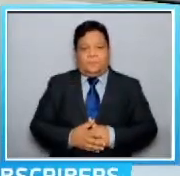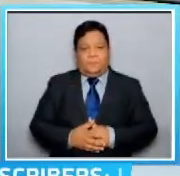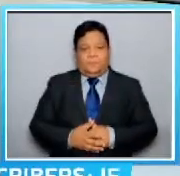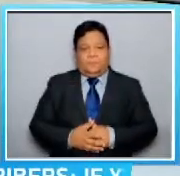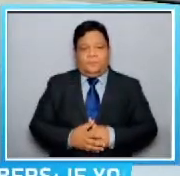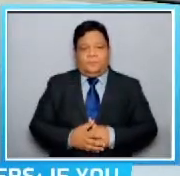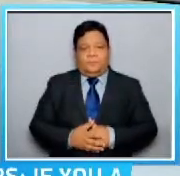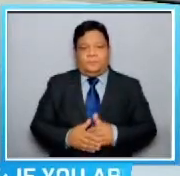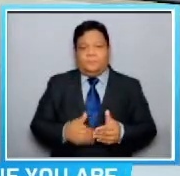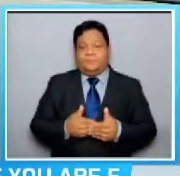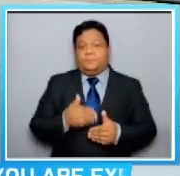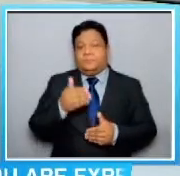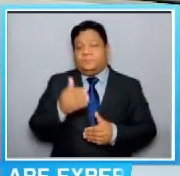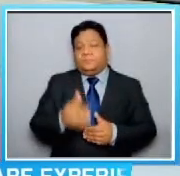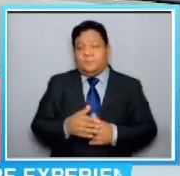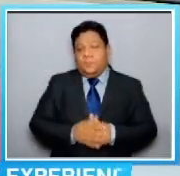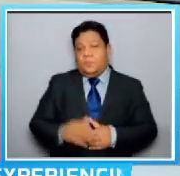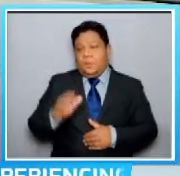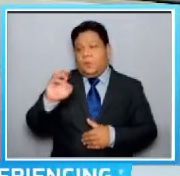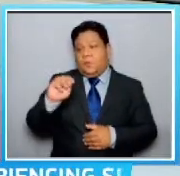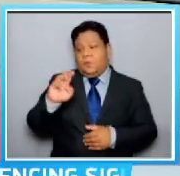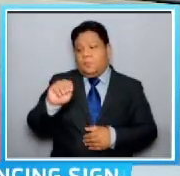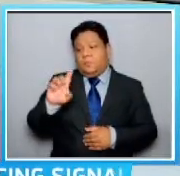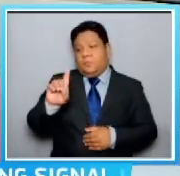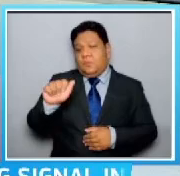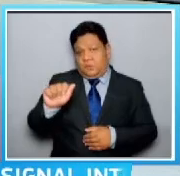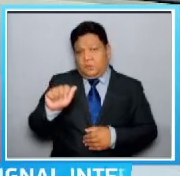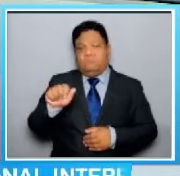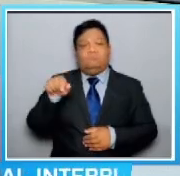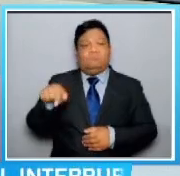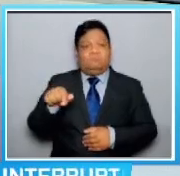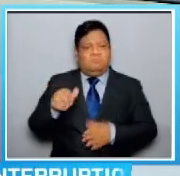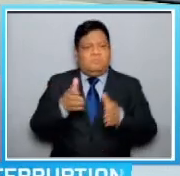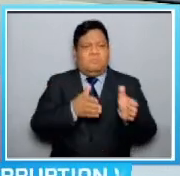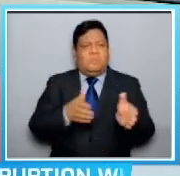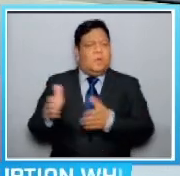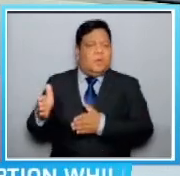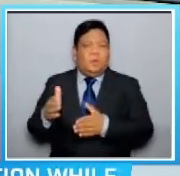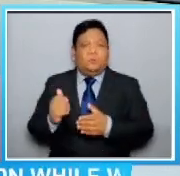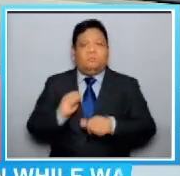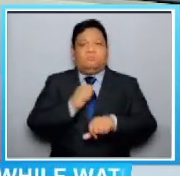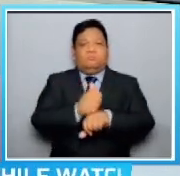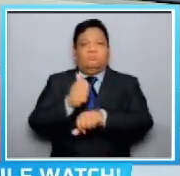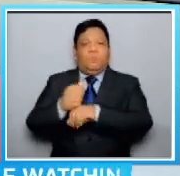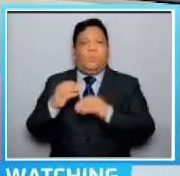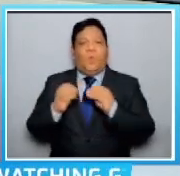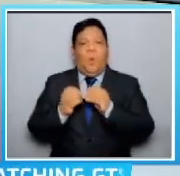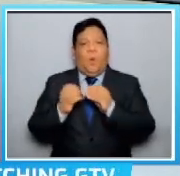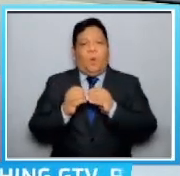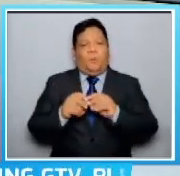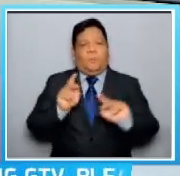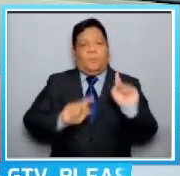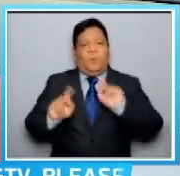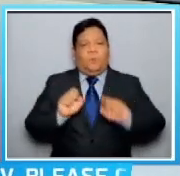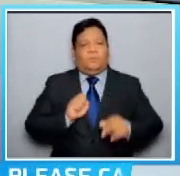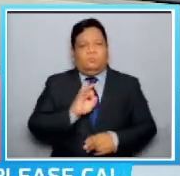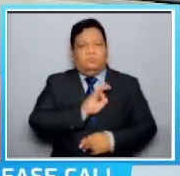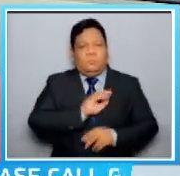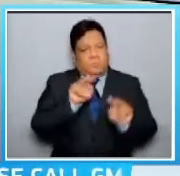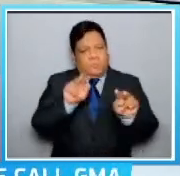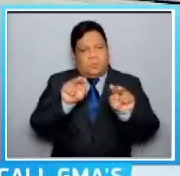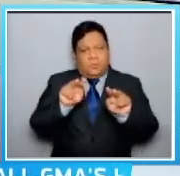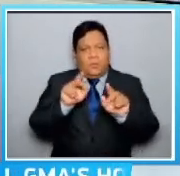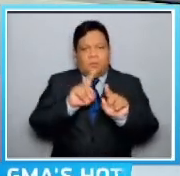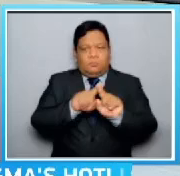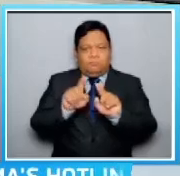Ang Metro Manila Development Authority o MMDA planong mag-deploy ng mas maraming personnel para magbantay sa mga kalsada